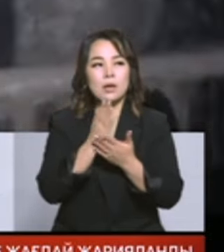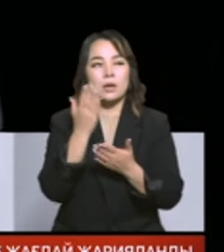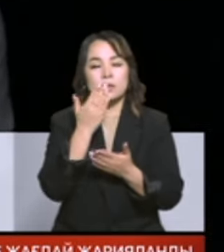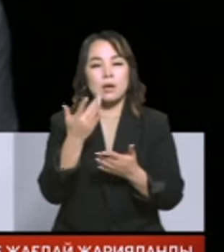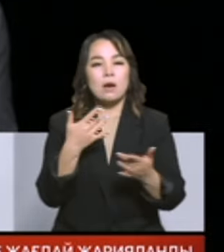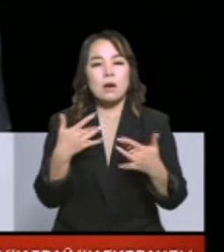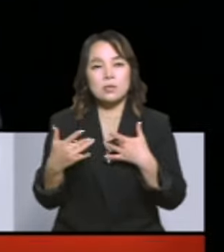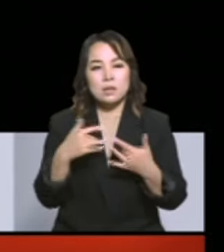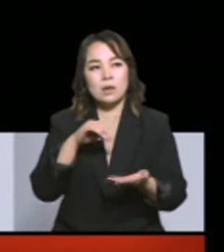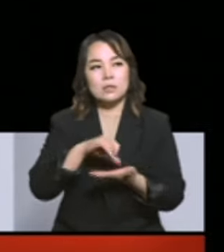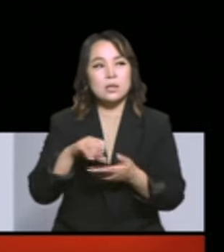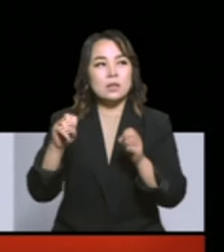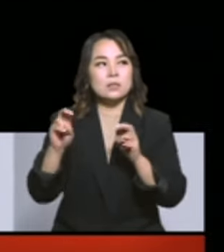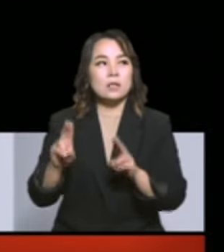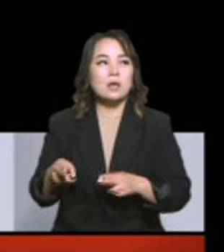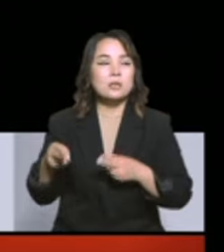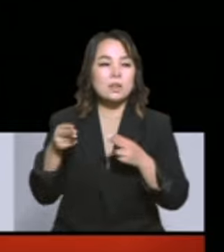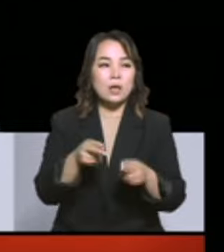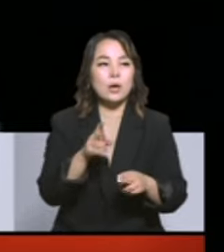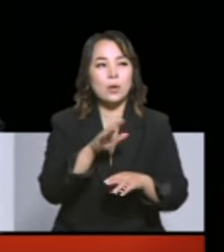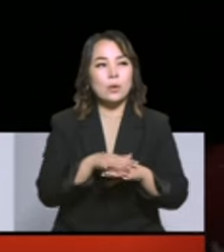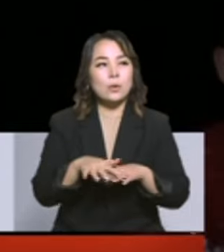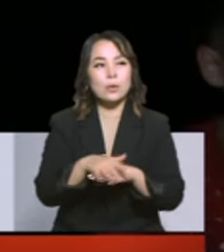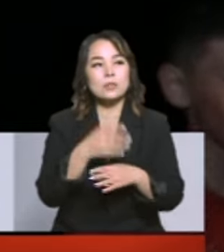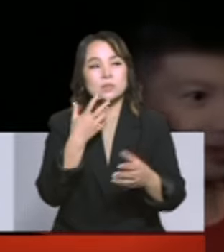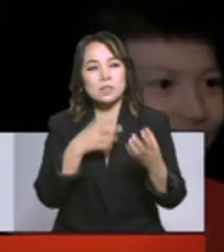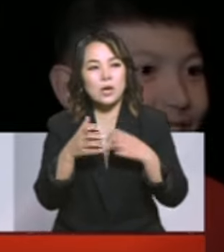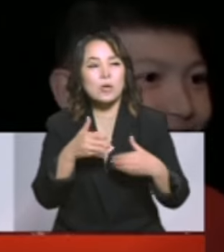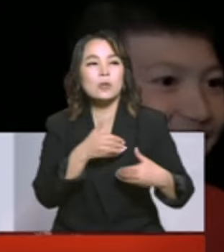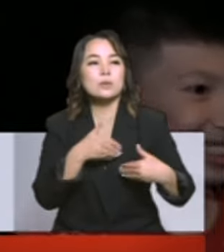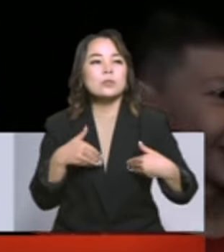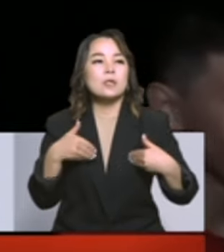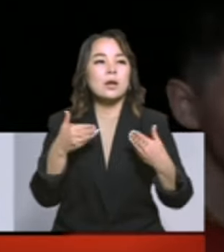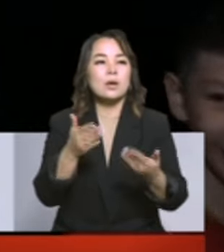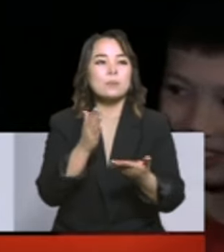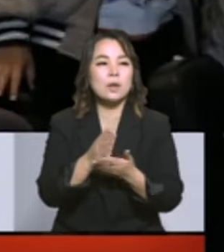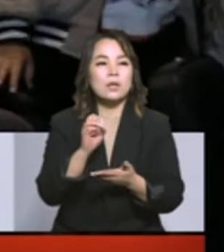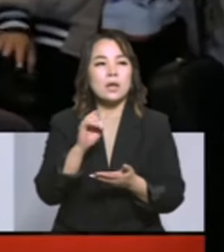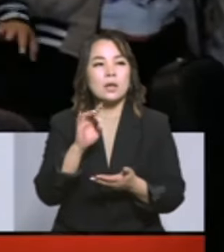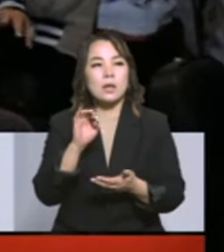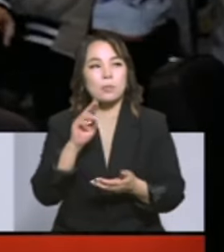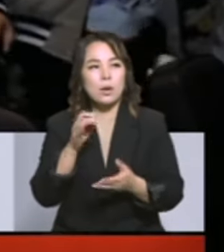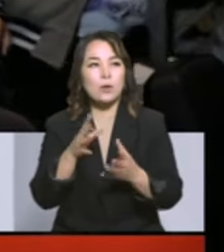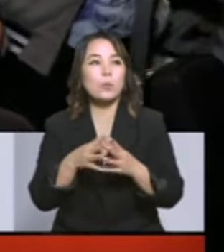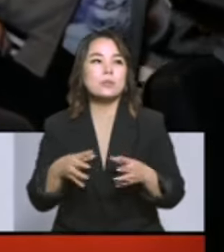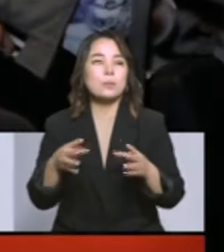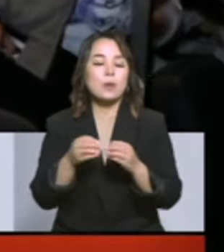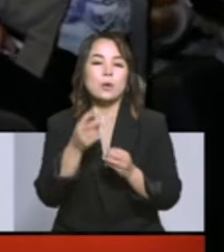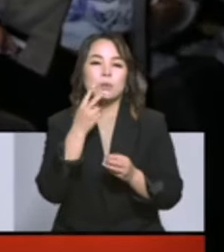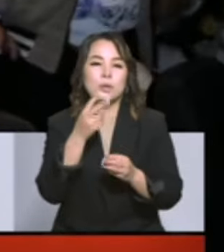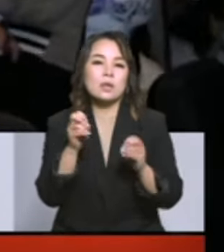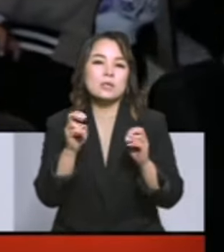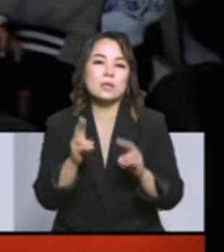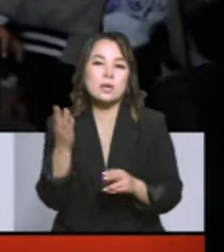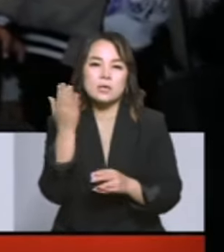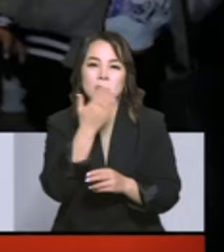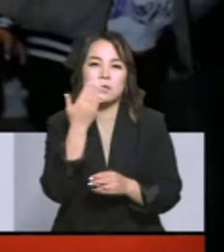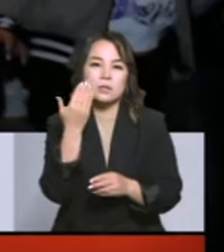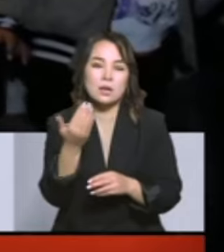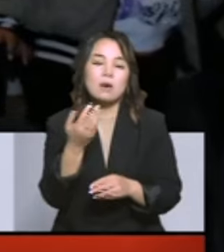фильмнің актерлары арнайы келіп, көрерменнің ыстық ықыласына бөленді. Еркебай отбасымен бірге көруге арналған